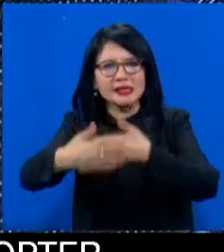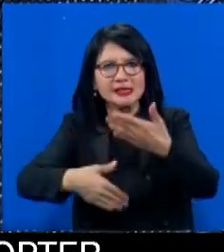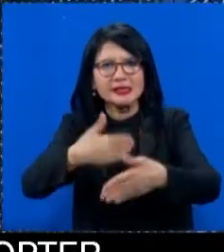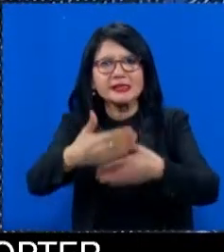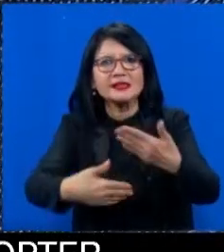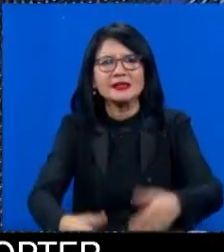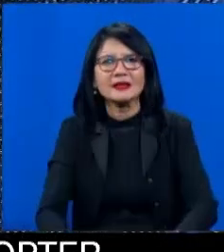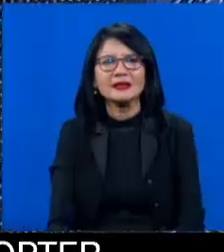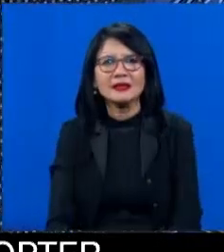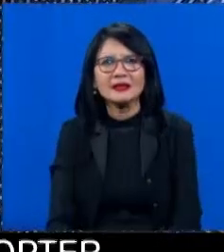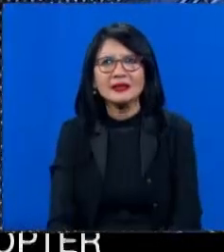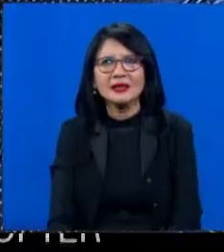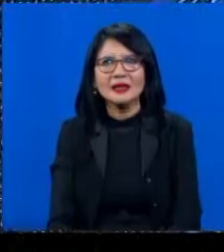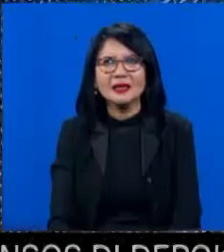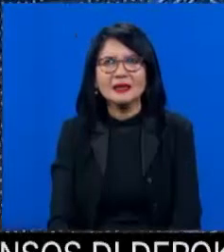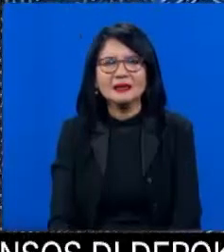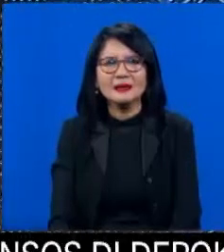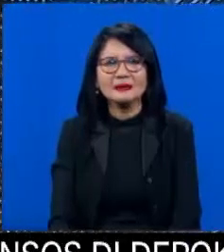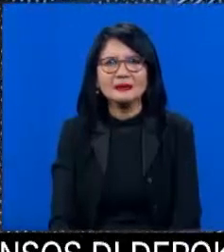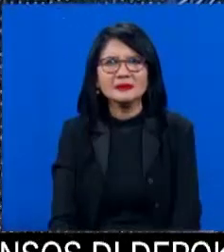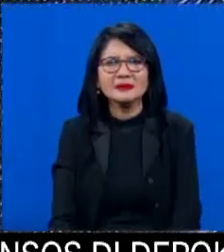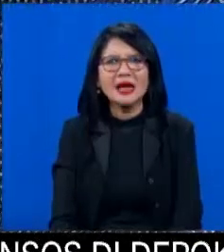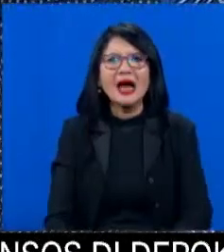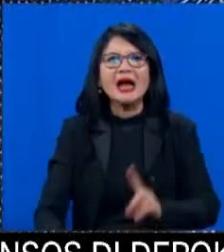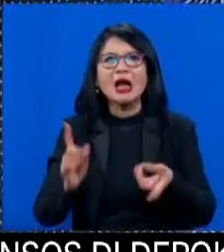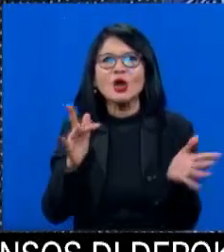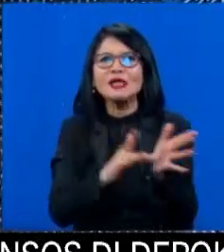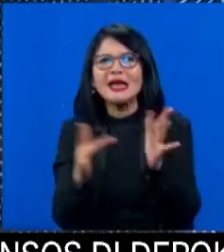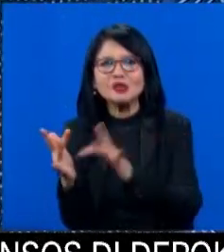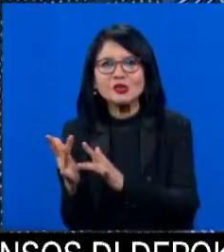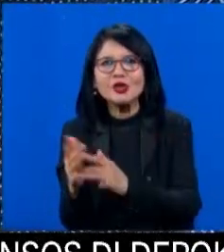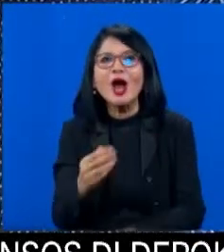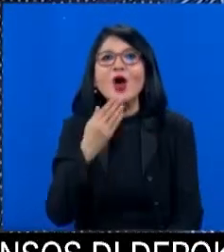proses itu. Mereka meniru karena ini kan kalau Yesus mempunyai 12